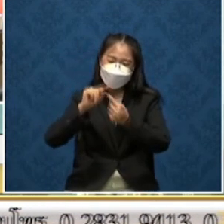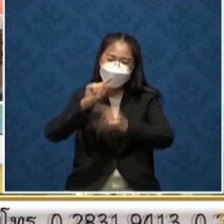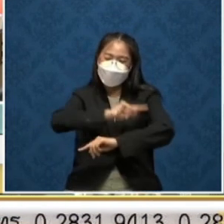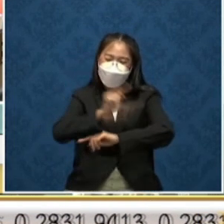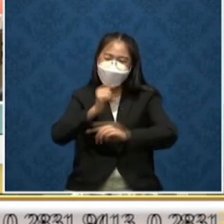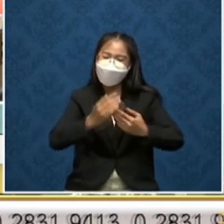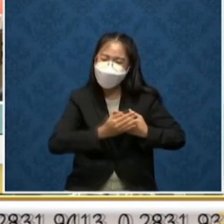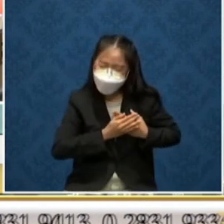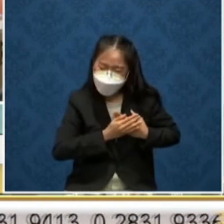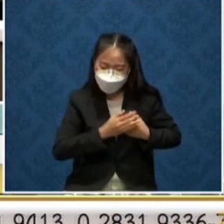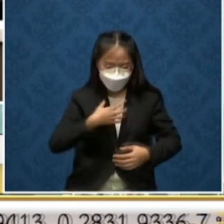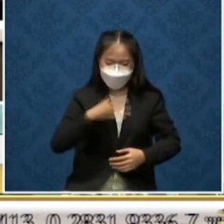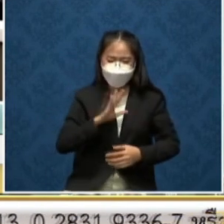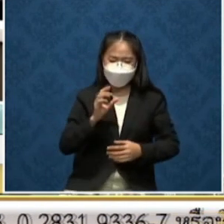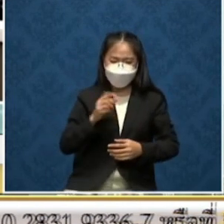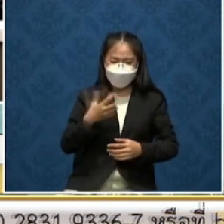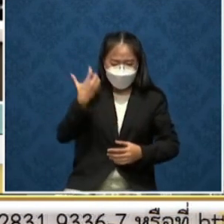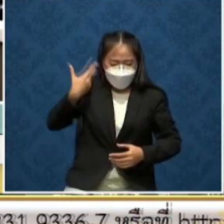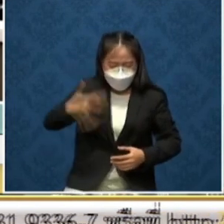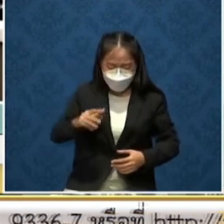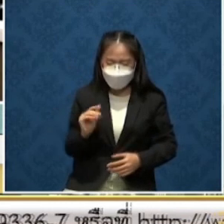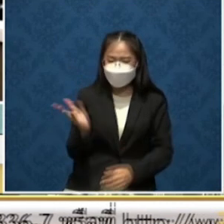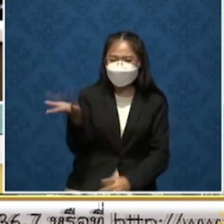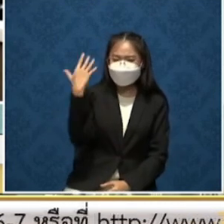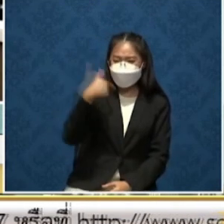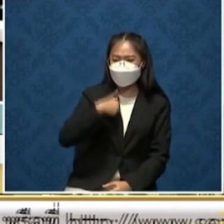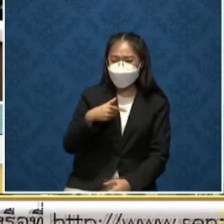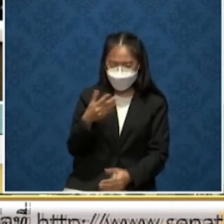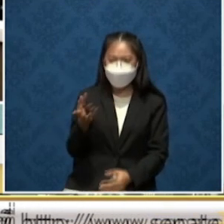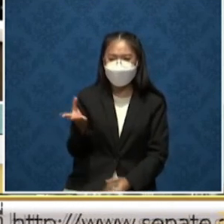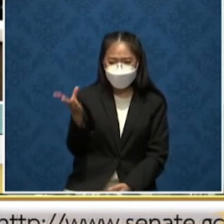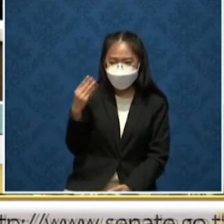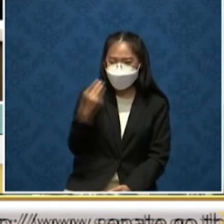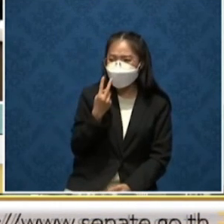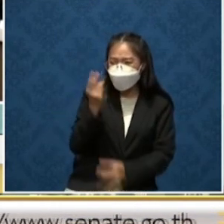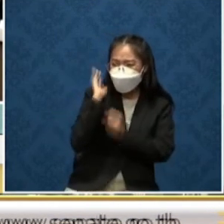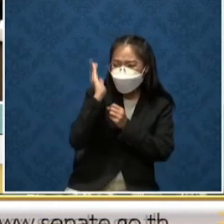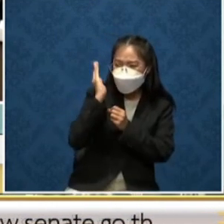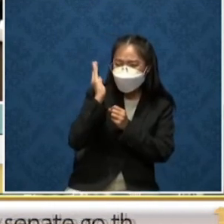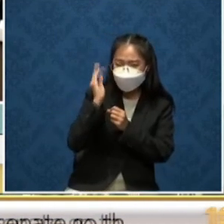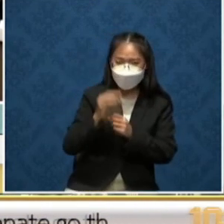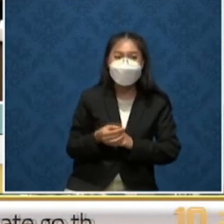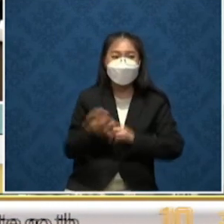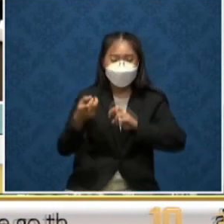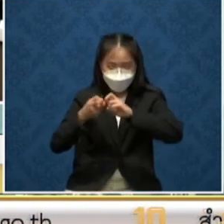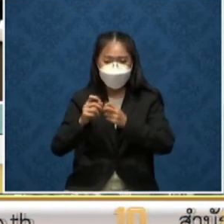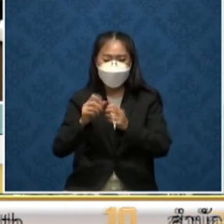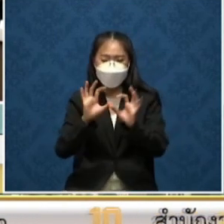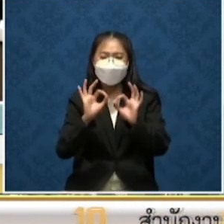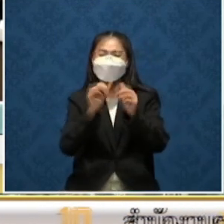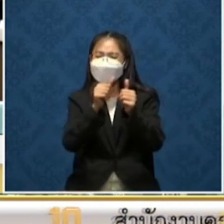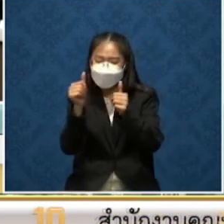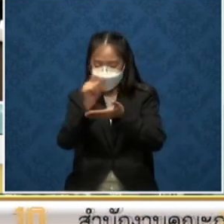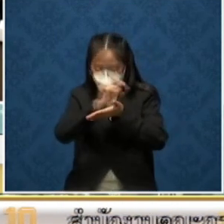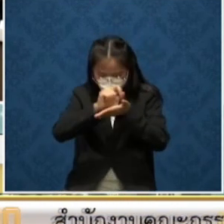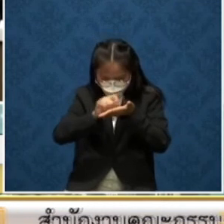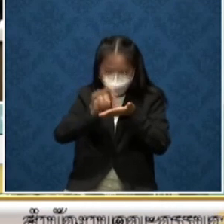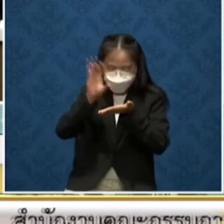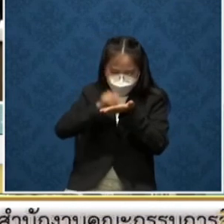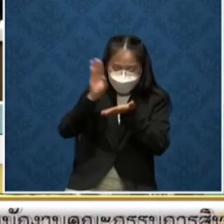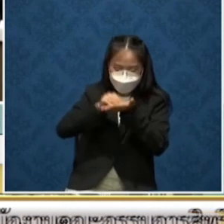าหากคุณผู้ชมต้องการสนับสนุนทีมข่าวยุคนสามารถสั่งซื้อเนื้อแดดเดียวทอดยุคนได้ในราคา295 บาท